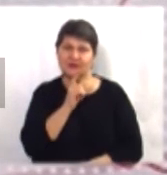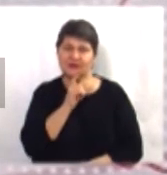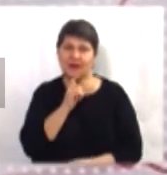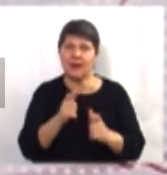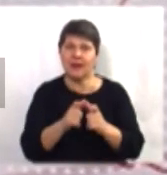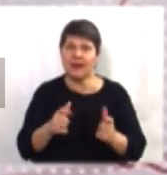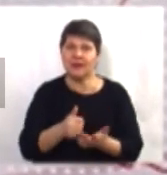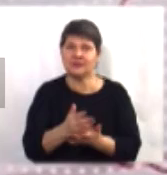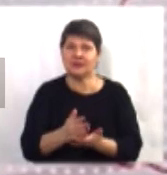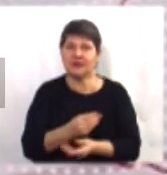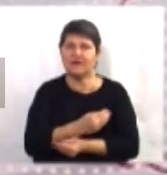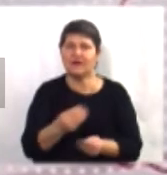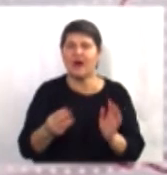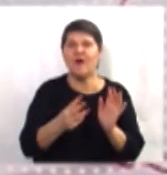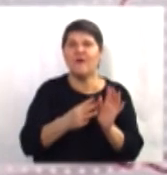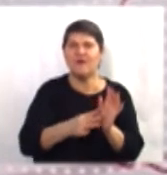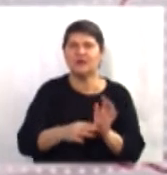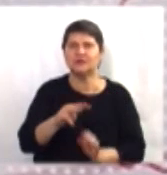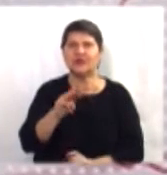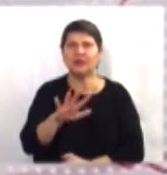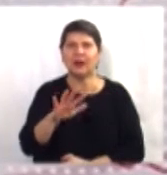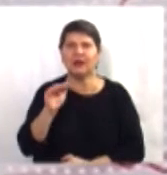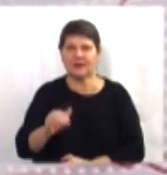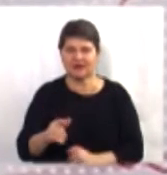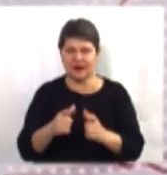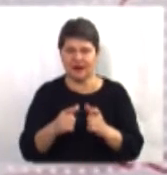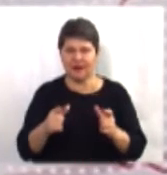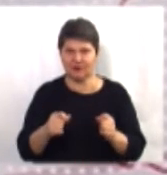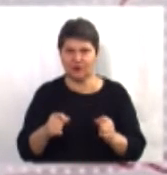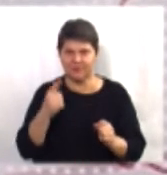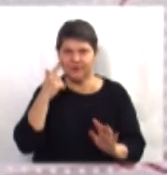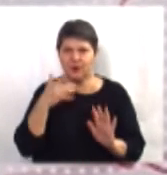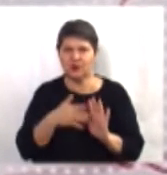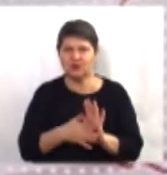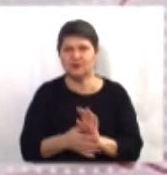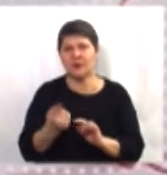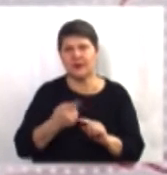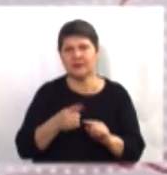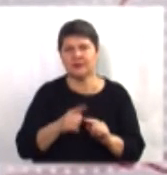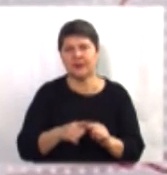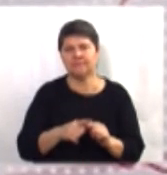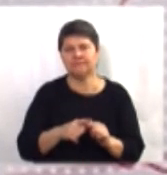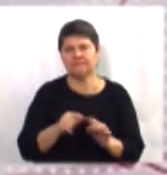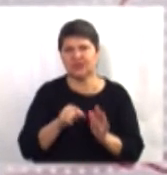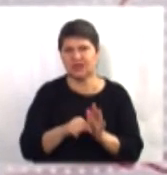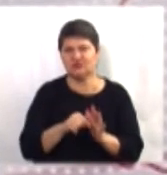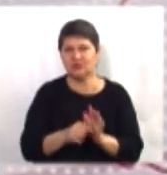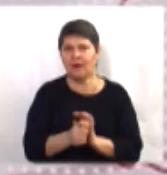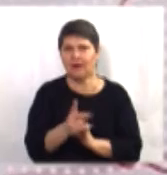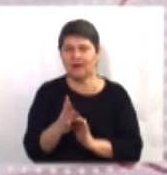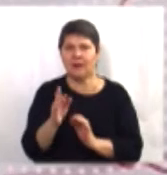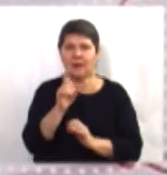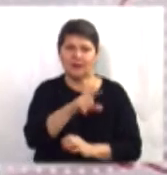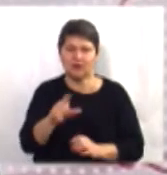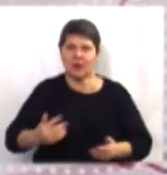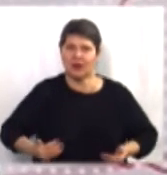видала 85 тисяч карток. Розуміємо, що це значна кількість людей, які проживають у